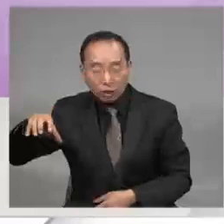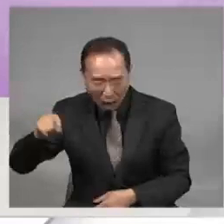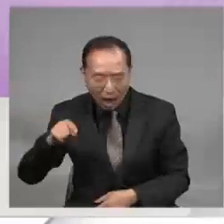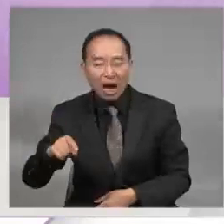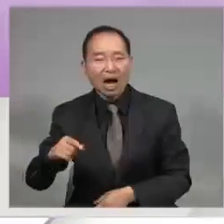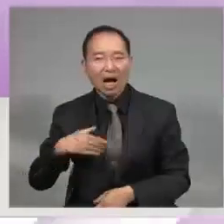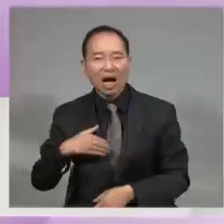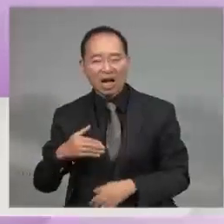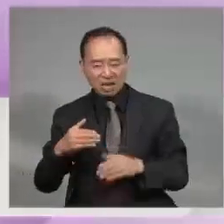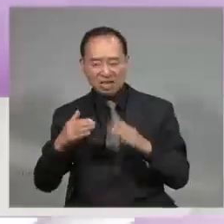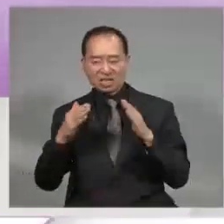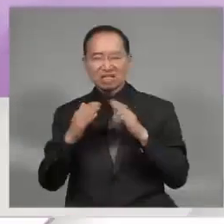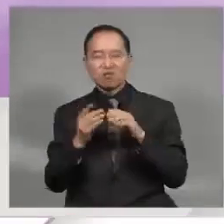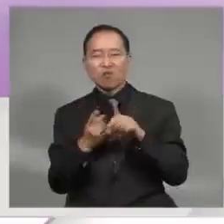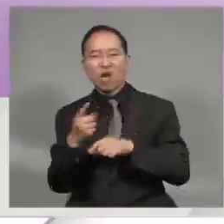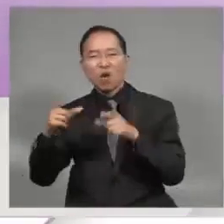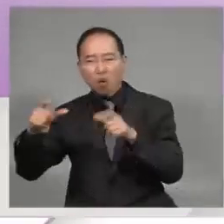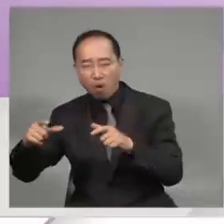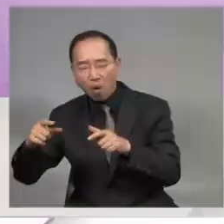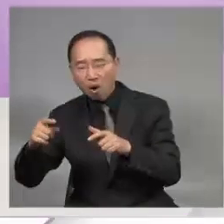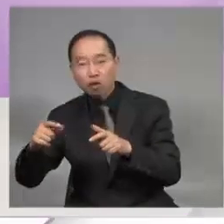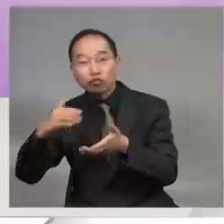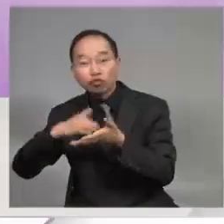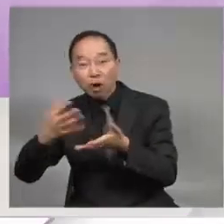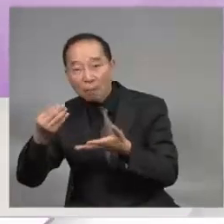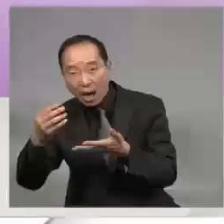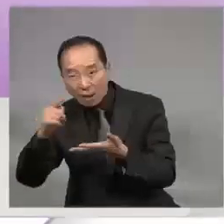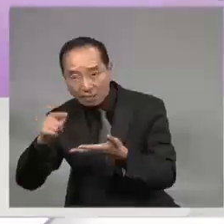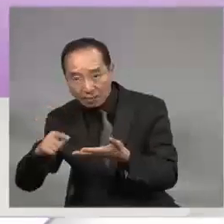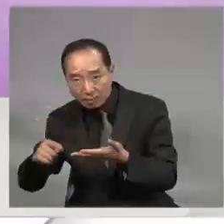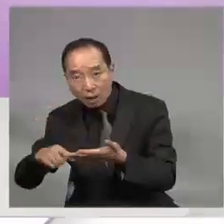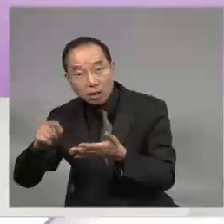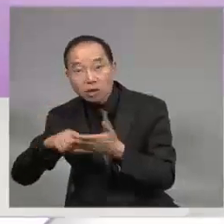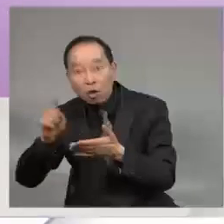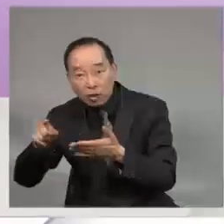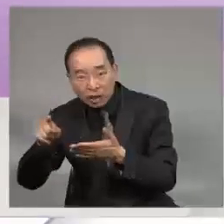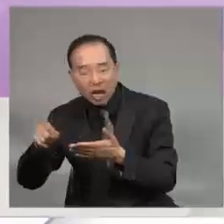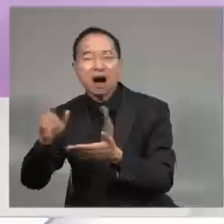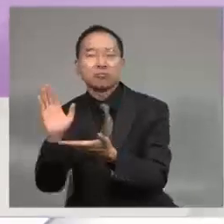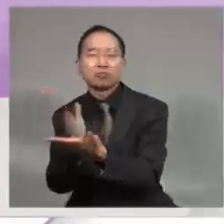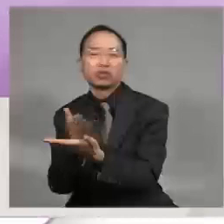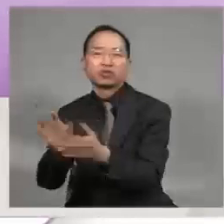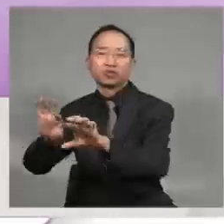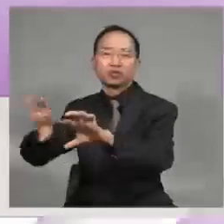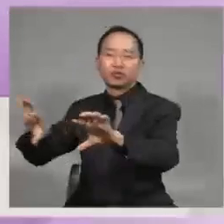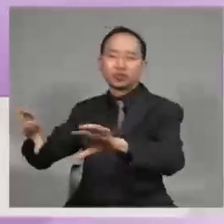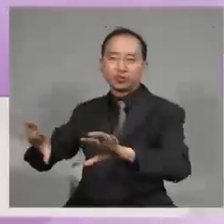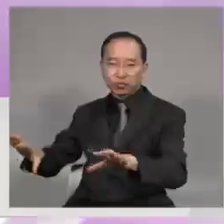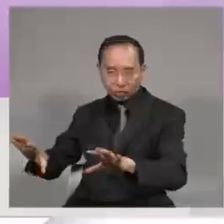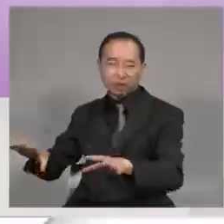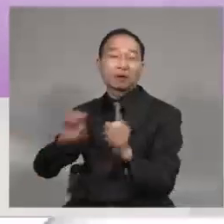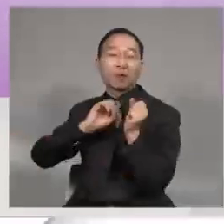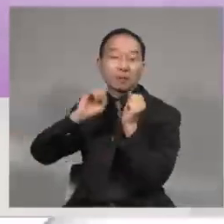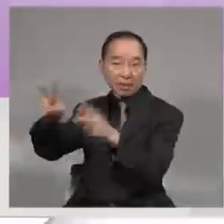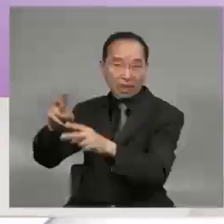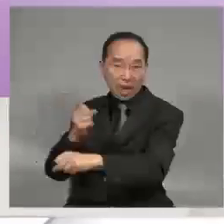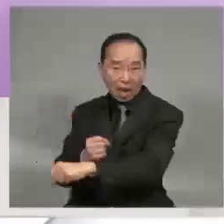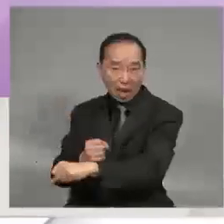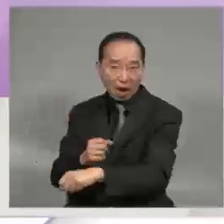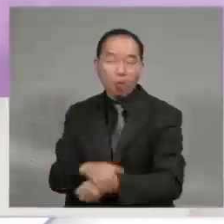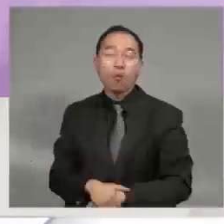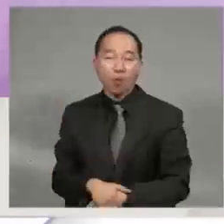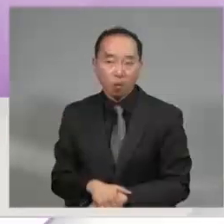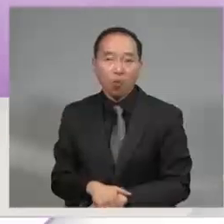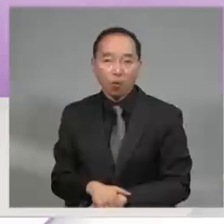투표 용지를 확인해서 그 지역으로 다시 보내게 된다는 얘기인 거죠? 네, 그 관외 사전 투표함에 있던 회송용